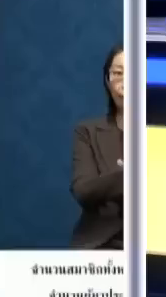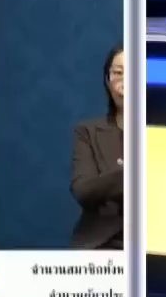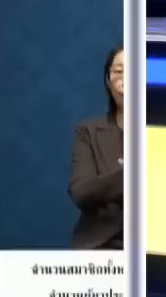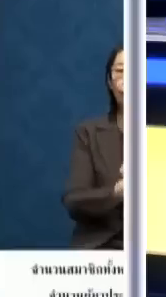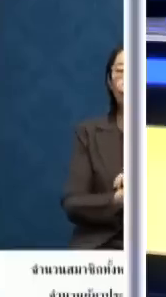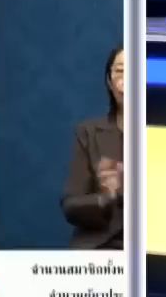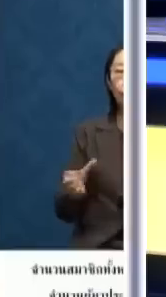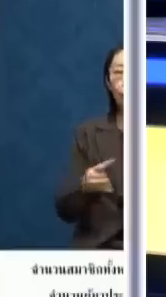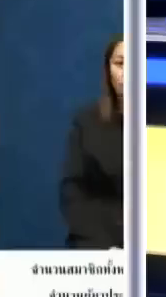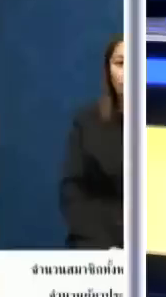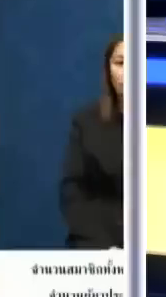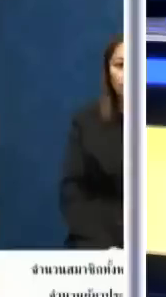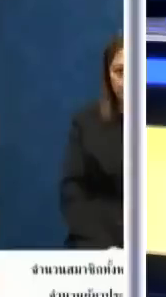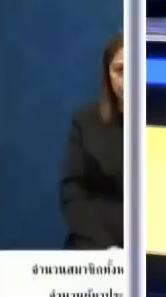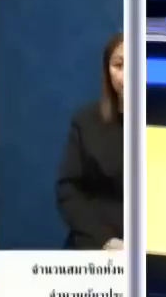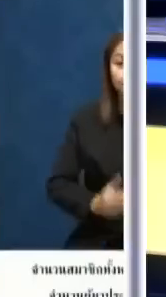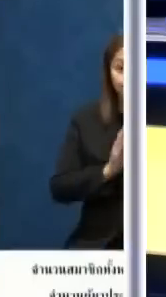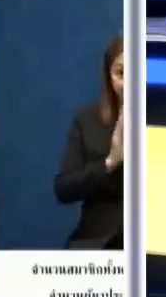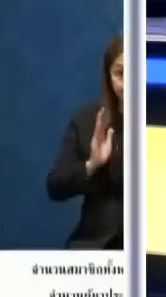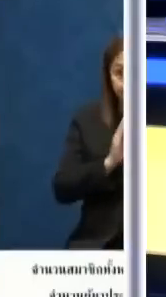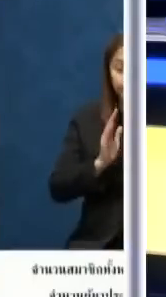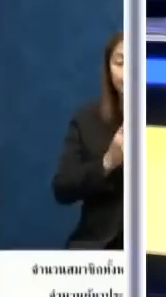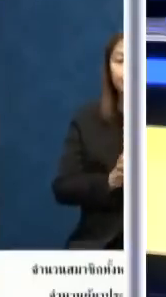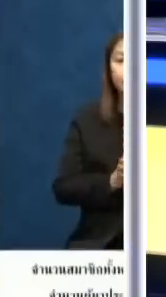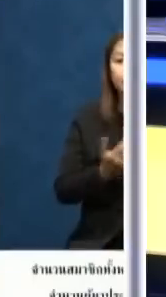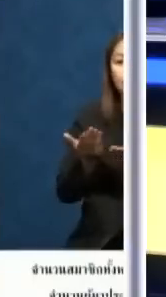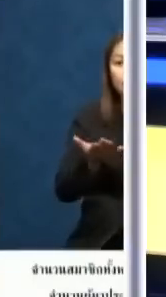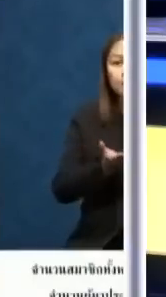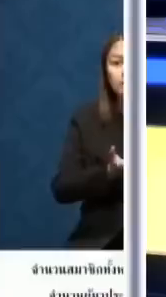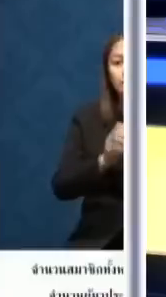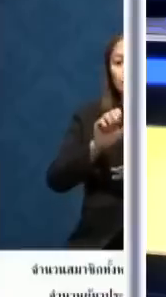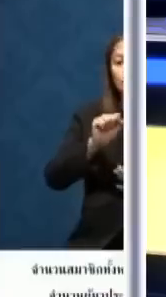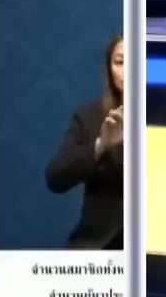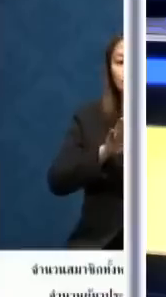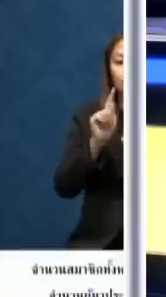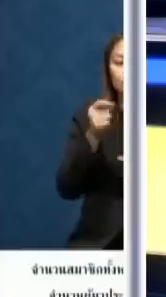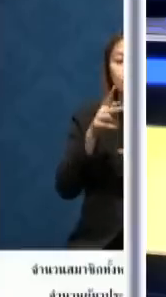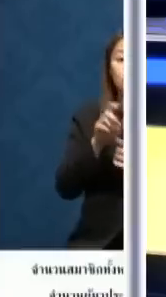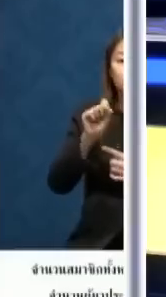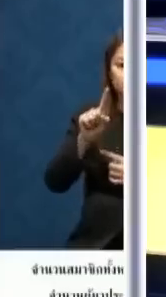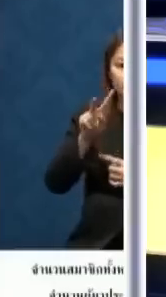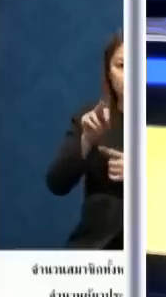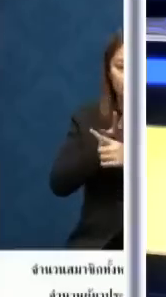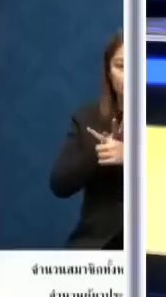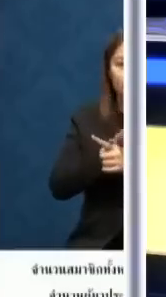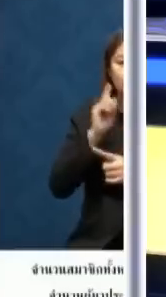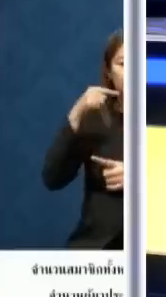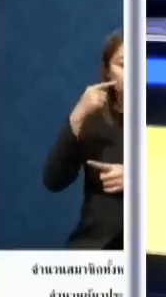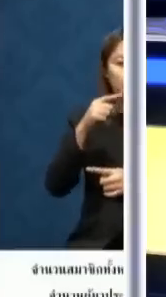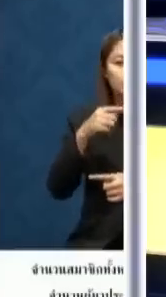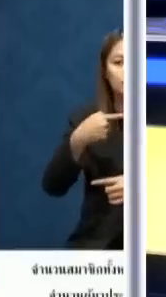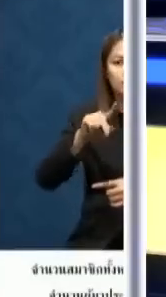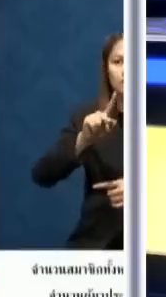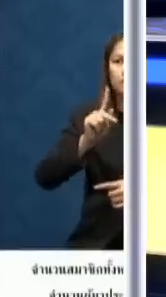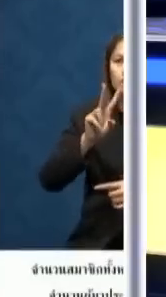จะยื่นกันก็เลยทักท้วงหรือว่าเตือนไว้ก่อนว่าอย่าไปยื่นเลยเพราะในที่ประชุมเนี่ยครับไม่ว่าจะประชาธิปัตย์หรือภูมิใจ